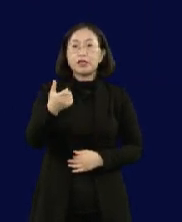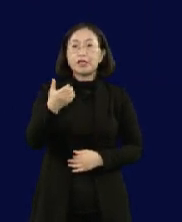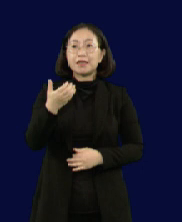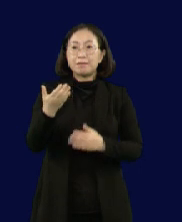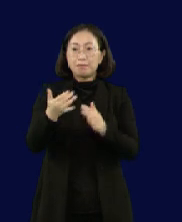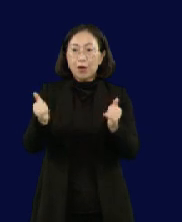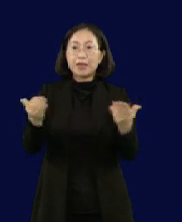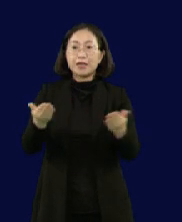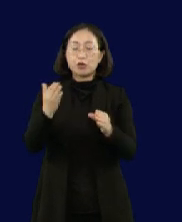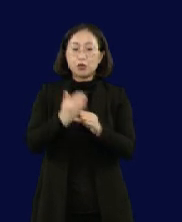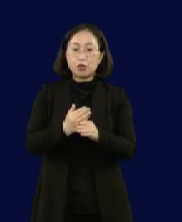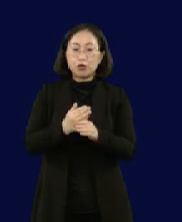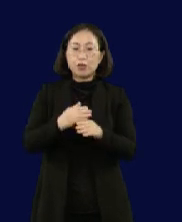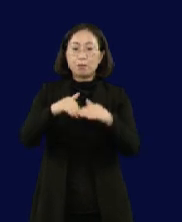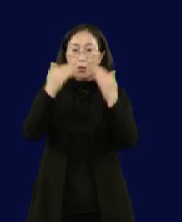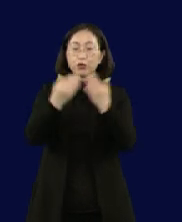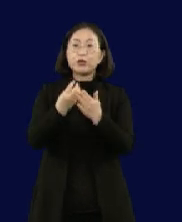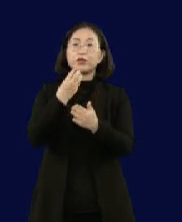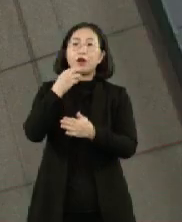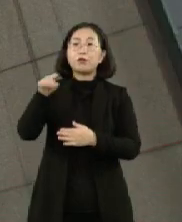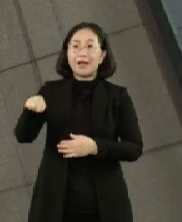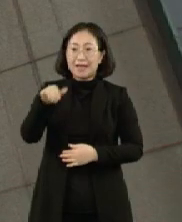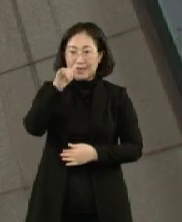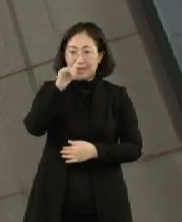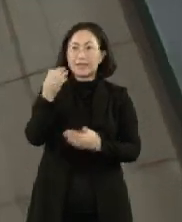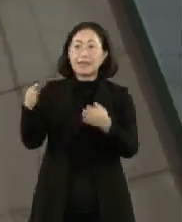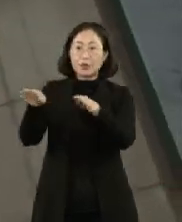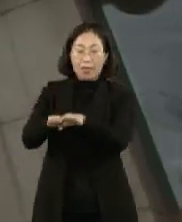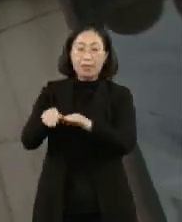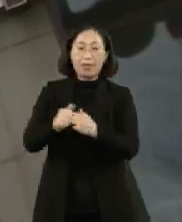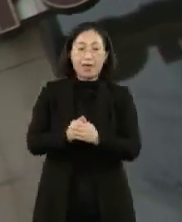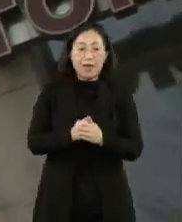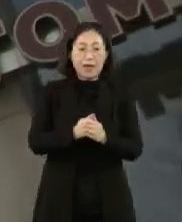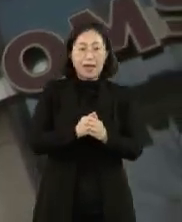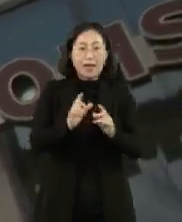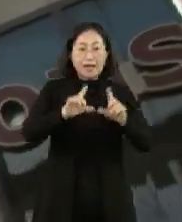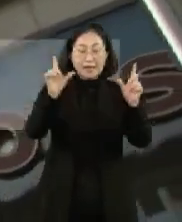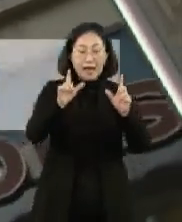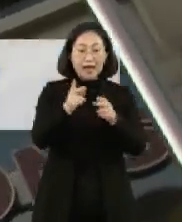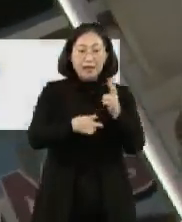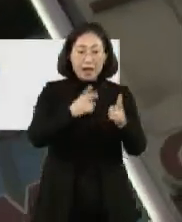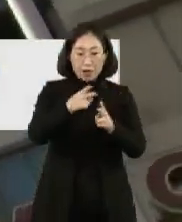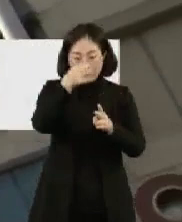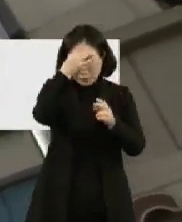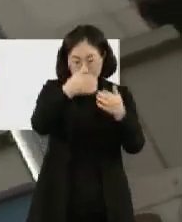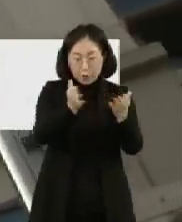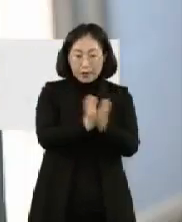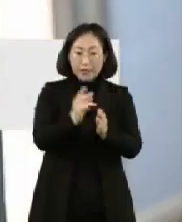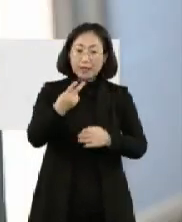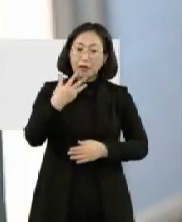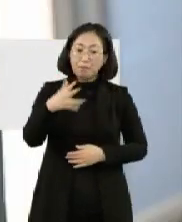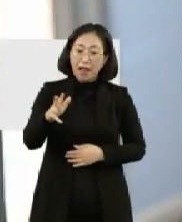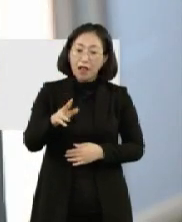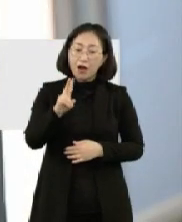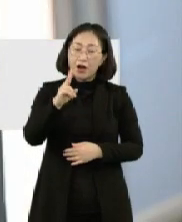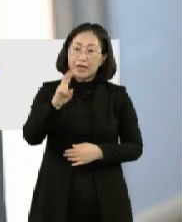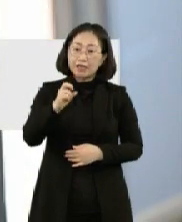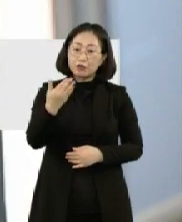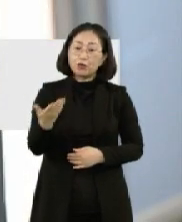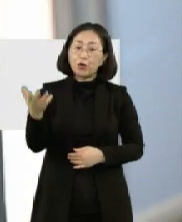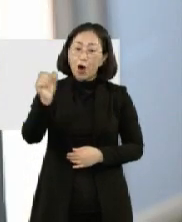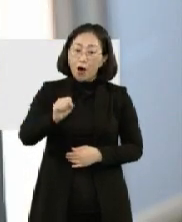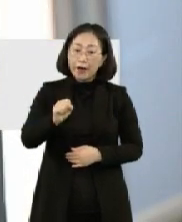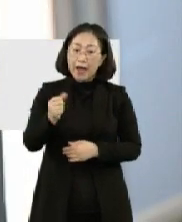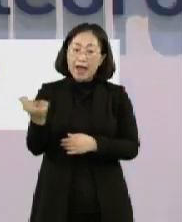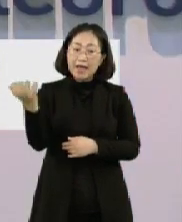169명이 근무하며 모두 서울에 있는 기관입니다. 기상산업기술원은 2018년 국회에서 29억 원의 대전